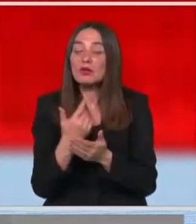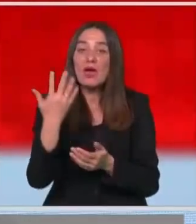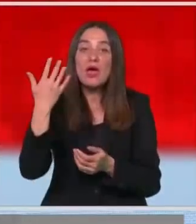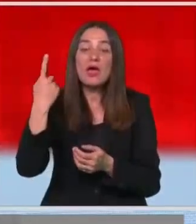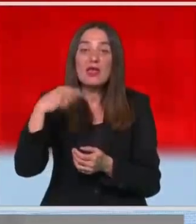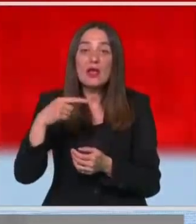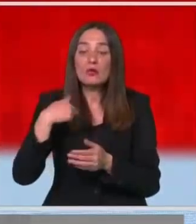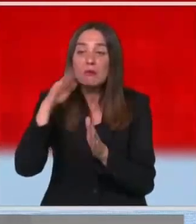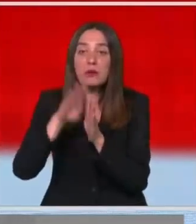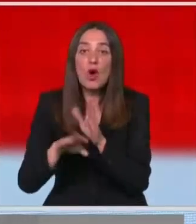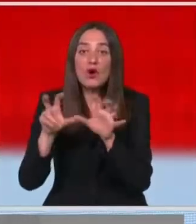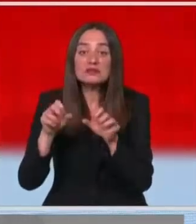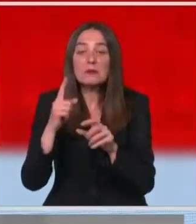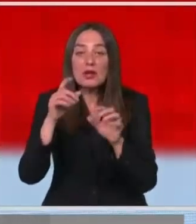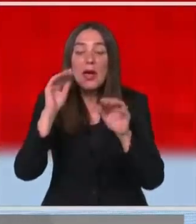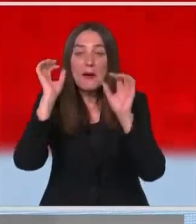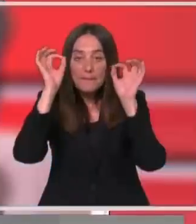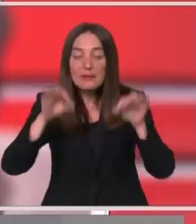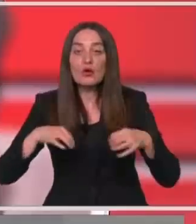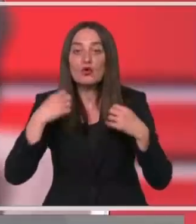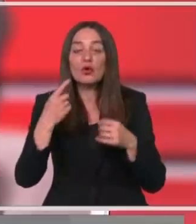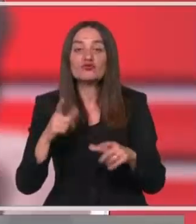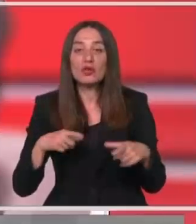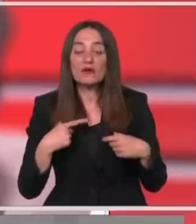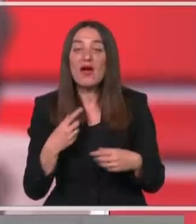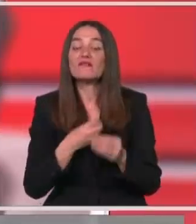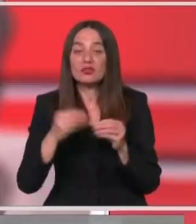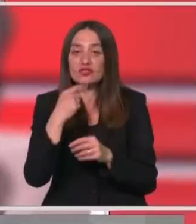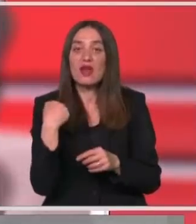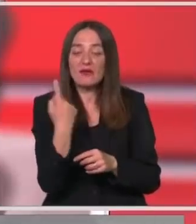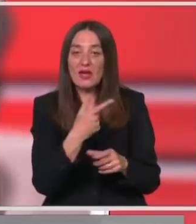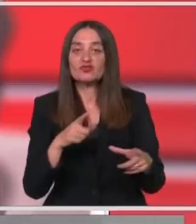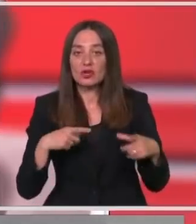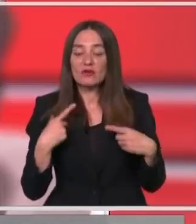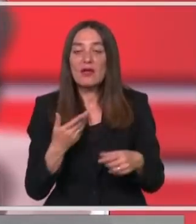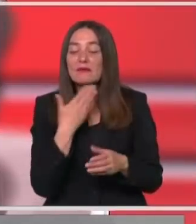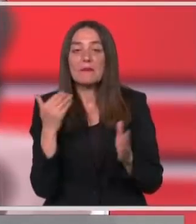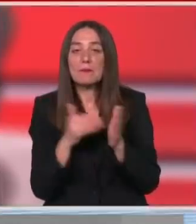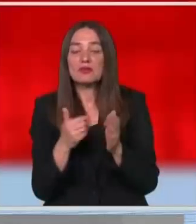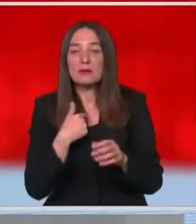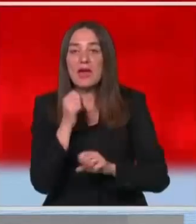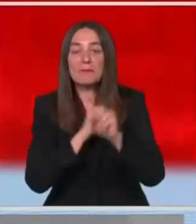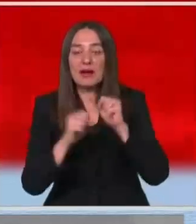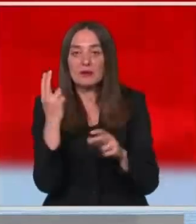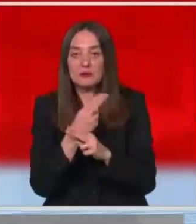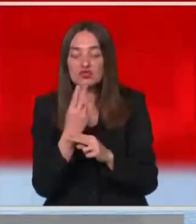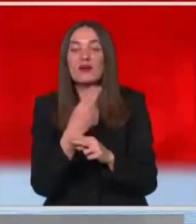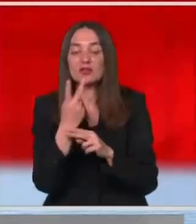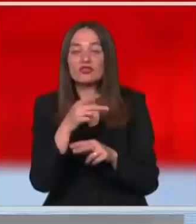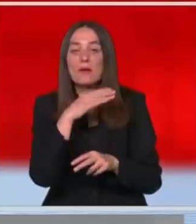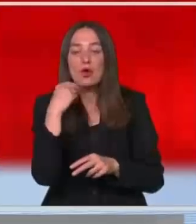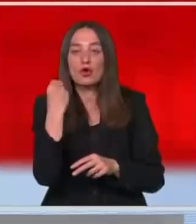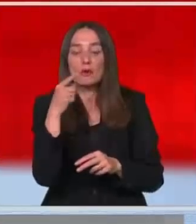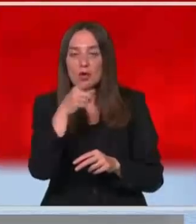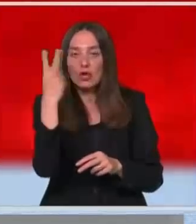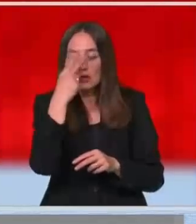na 800? Onda ste preko noći došli u problem. A to će doživeti većina nas? Nije sad da ja, znači nema potrebe ja da branim državu, ja mislim da država vrlo dobro to